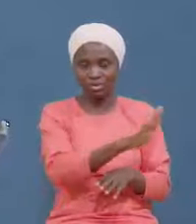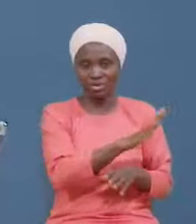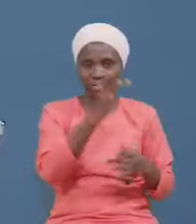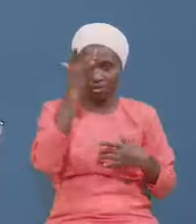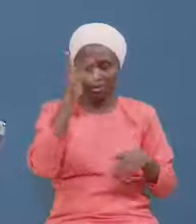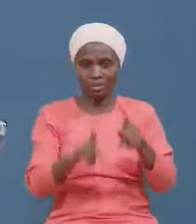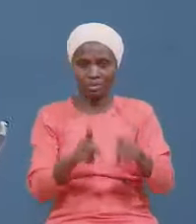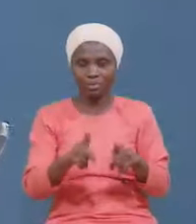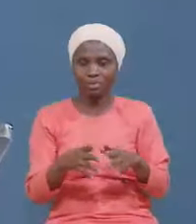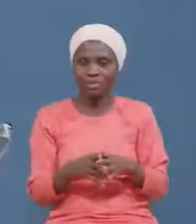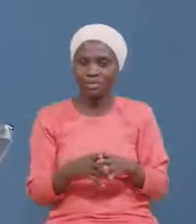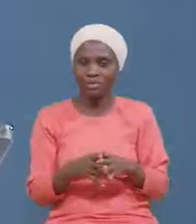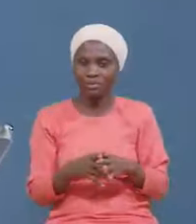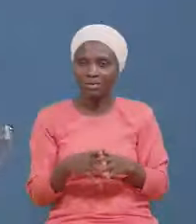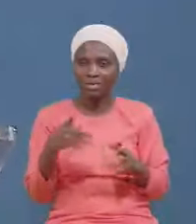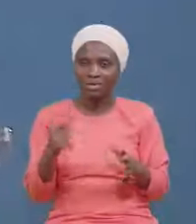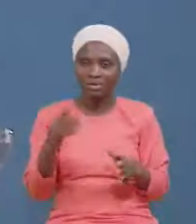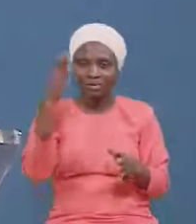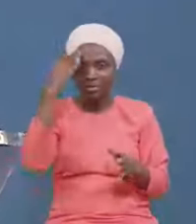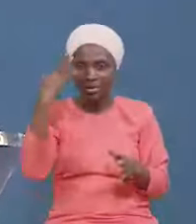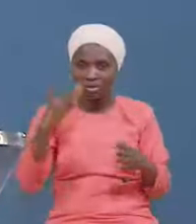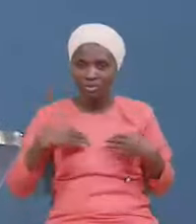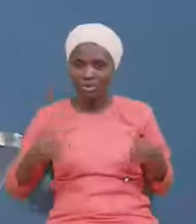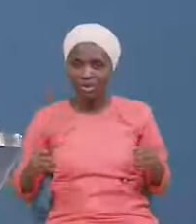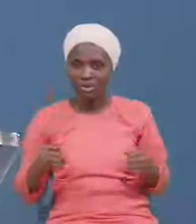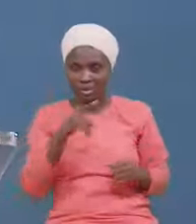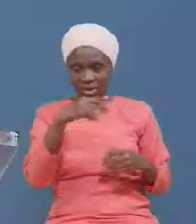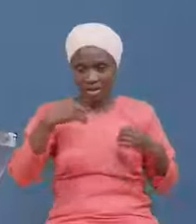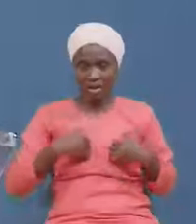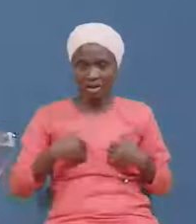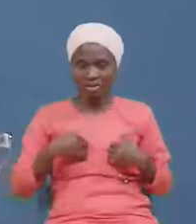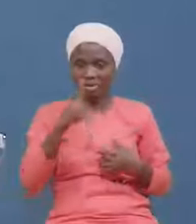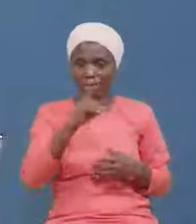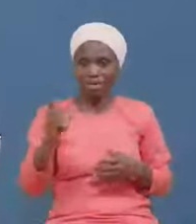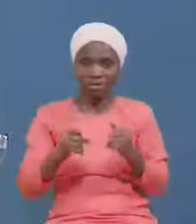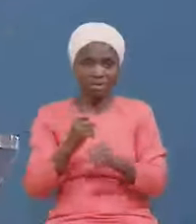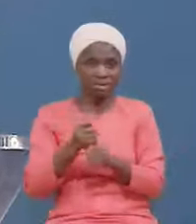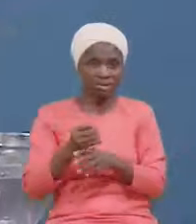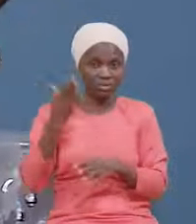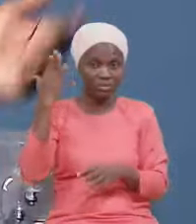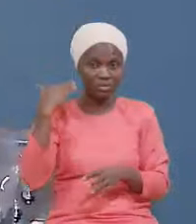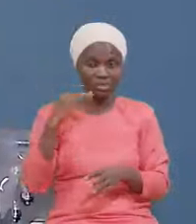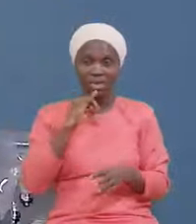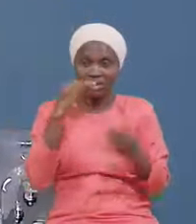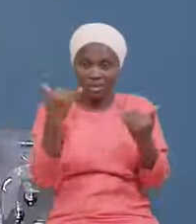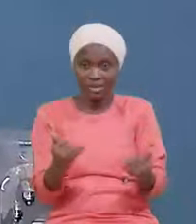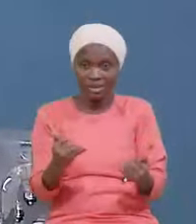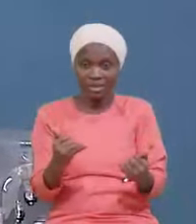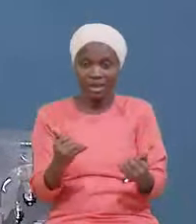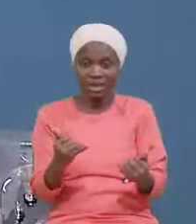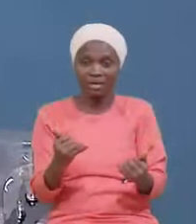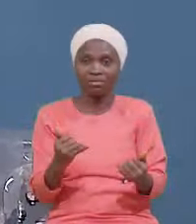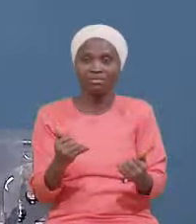వారిని అంగీకరించరు. The knowledge of healing he has 100 years ago is now